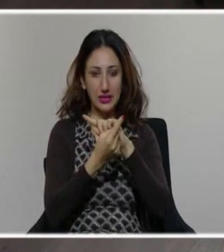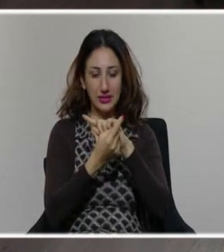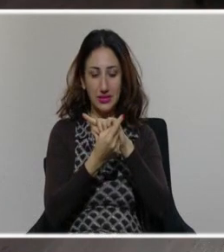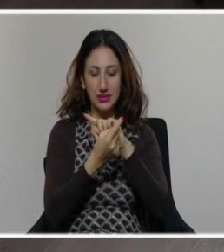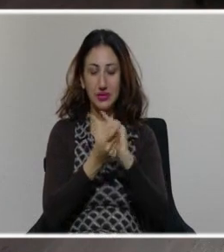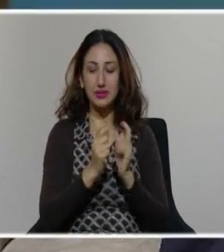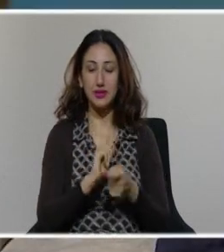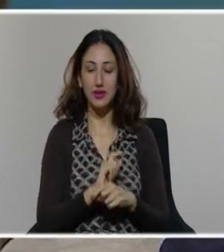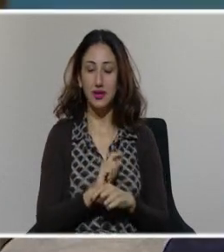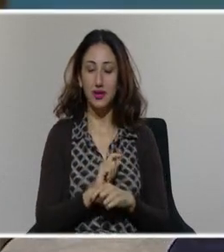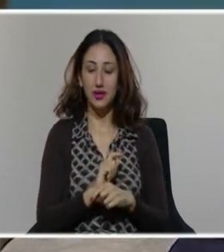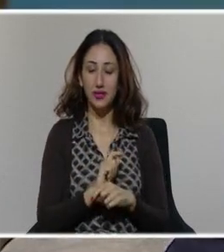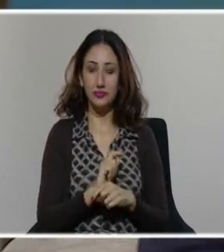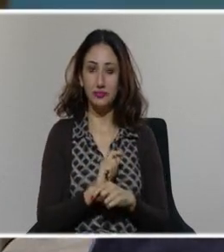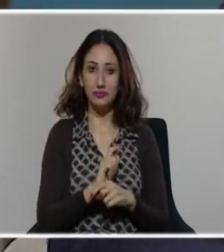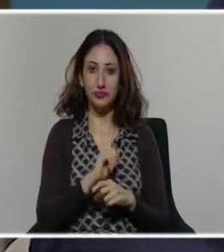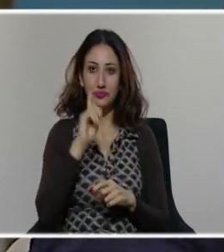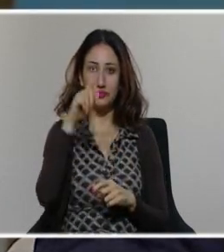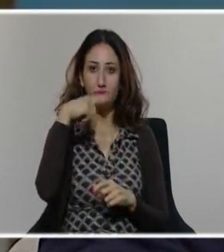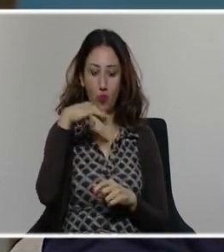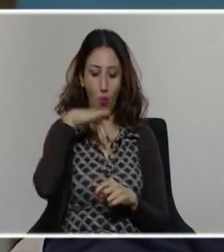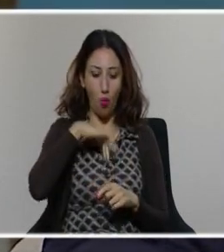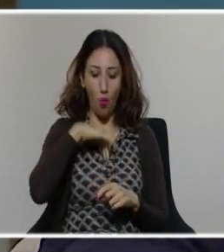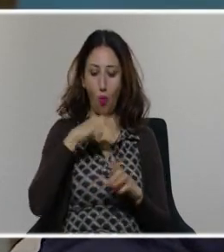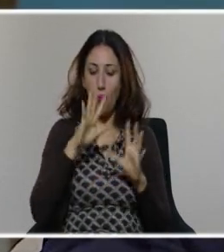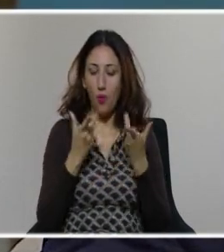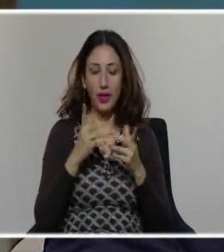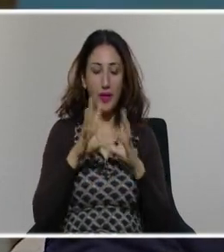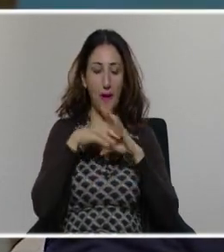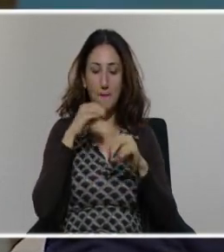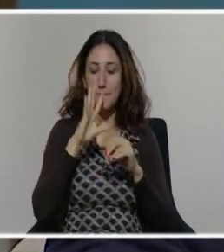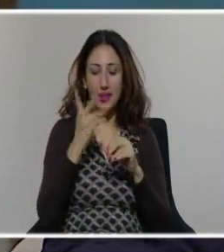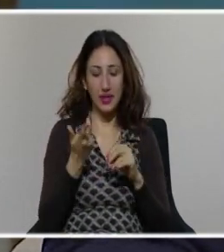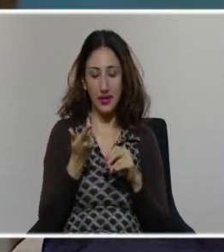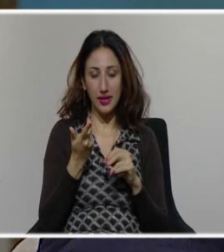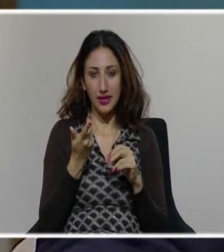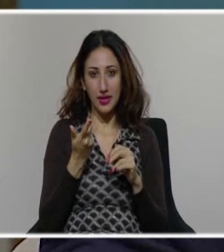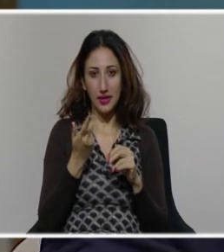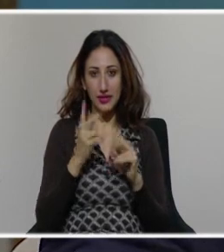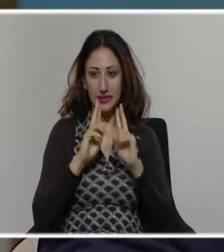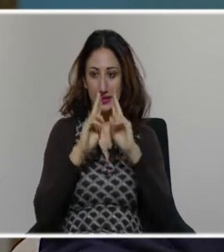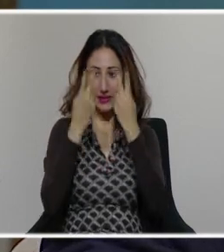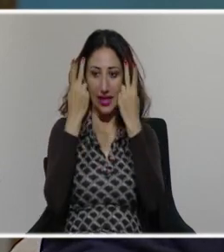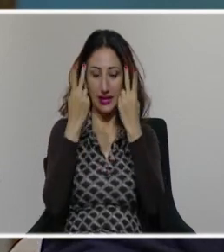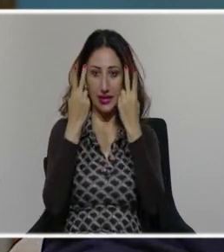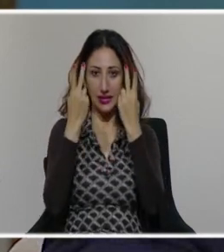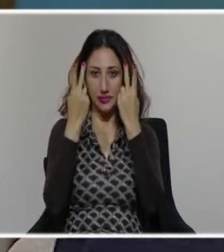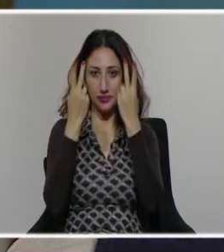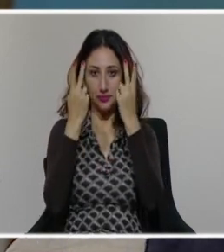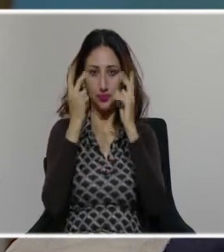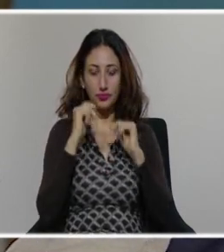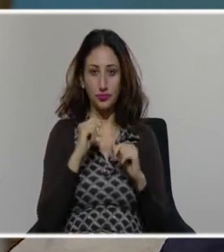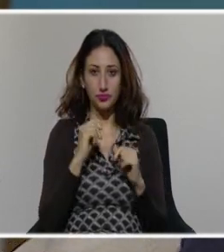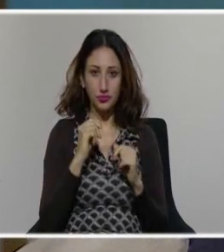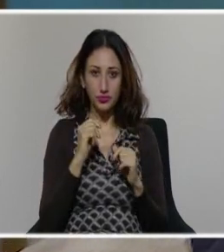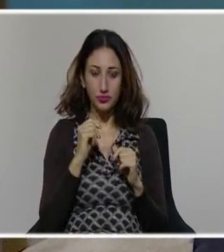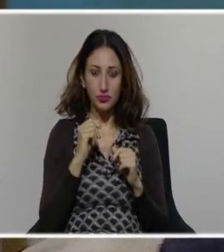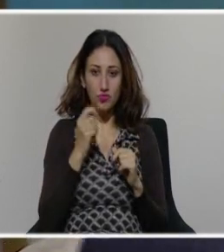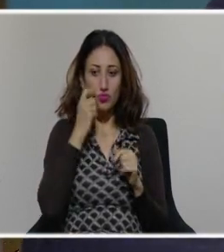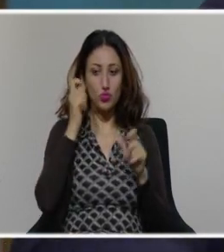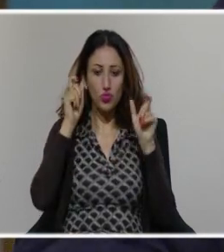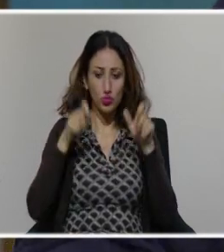فده بتبين هنا انت ايه اللي جواك وايه تقدر تعمله كممثل والتغيير اللي ممكن تعمله. لكن لما بتبقى في نفس